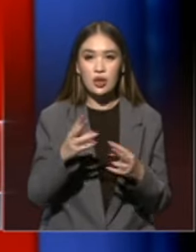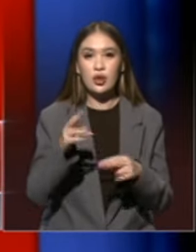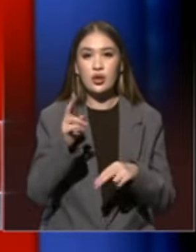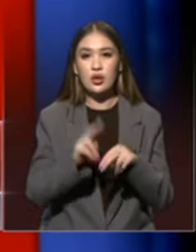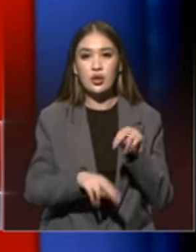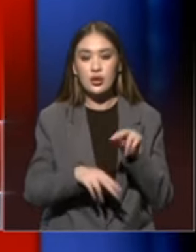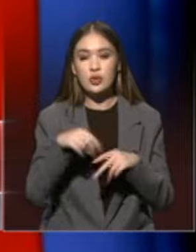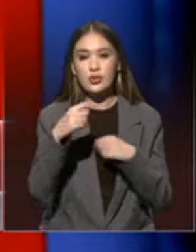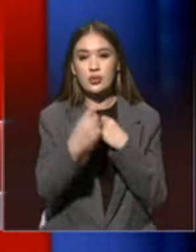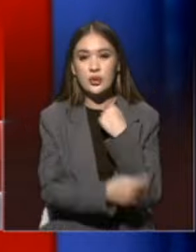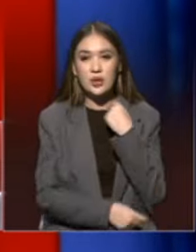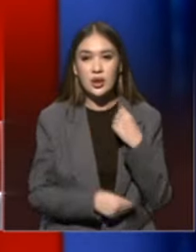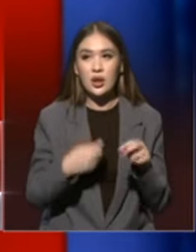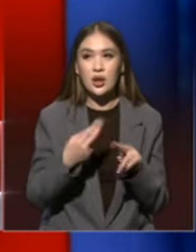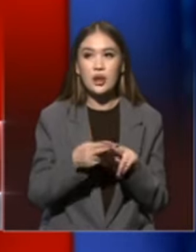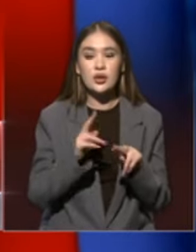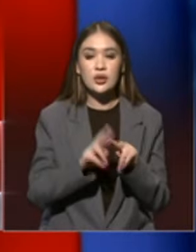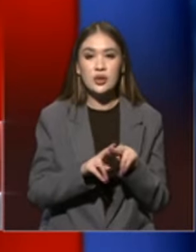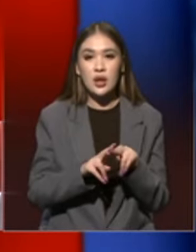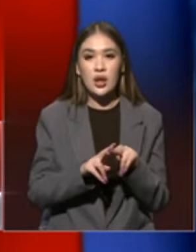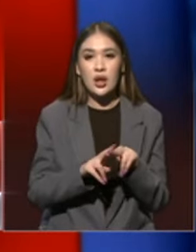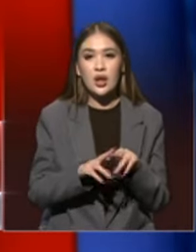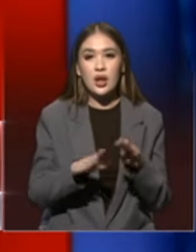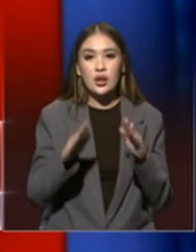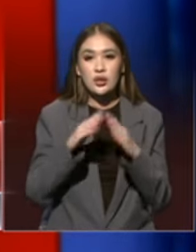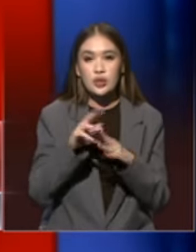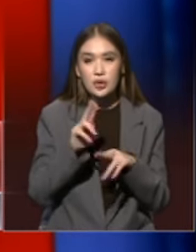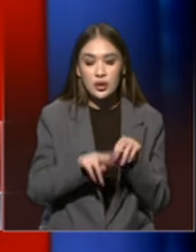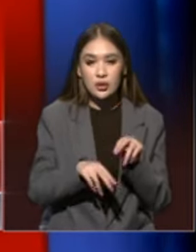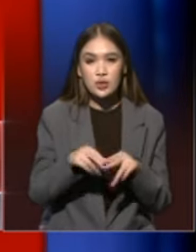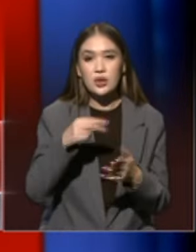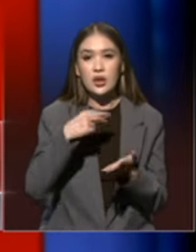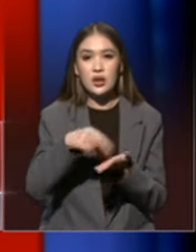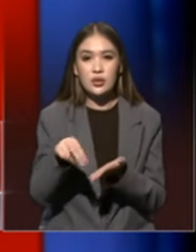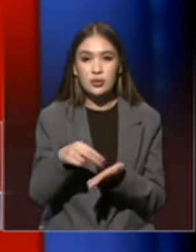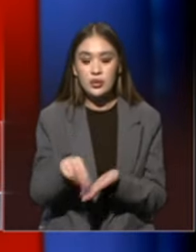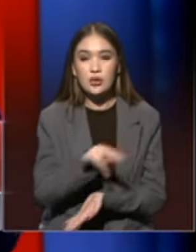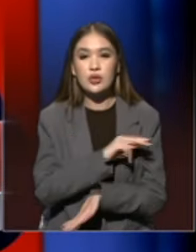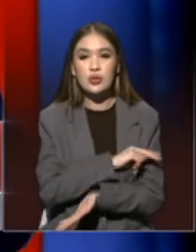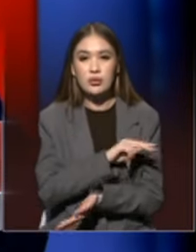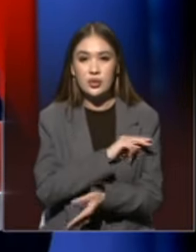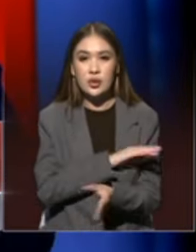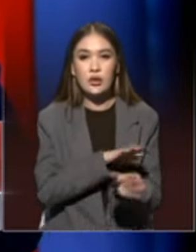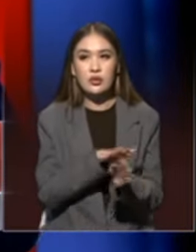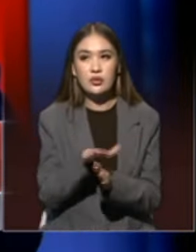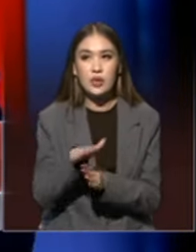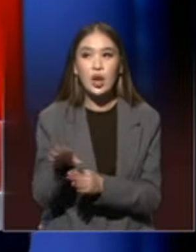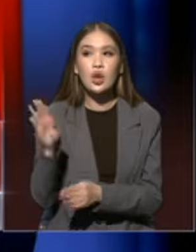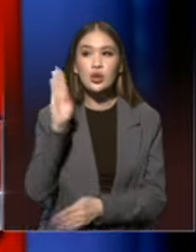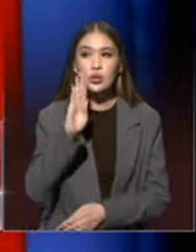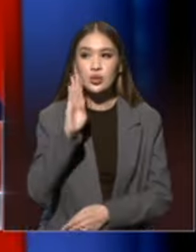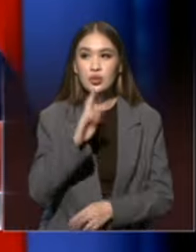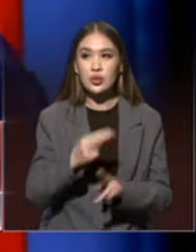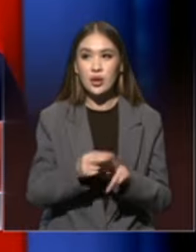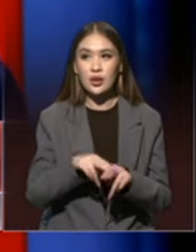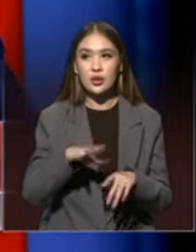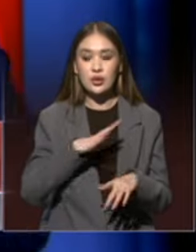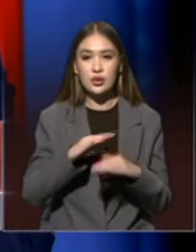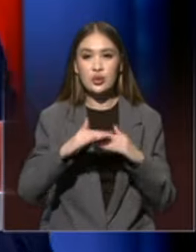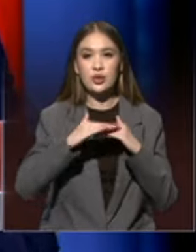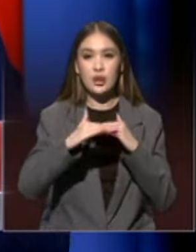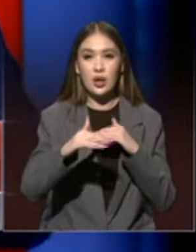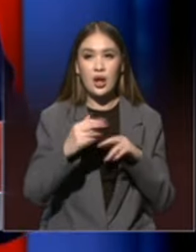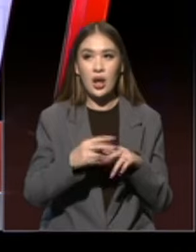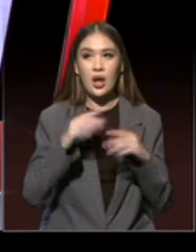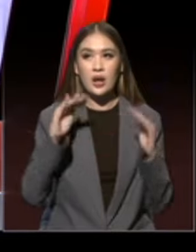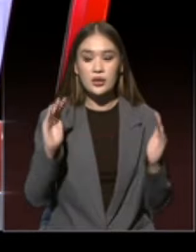немесе жөндеу жұмыстары немесе жаңадан үй салып беру немесе сатып алып беру жұмыстары жүріп жатыр. Мынау суда тұрғандарды суын